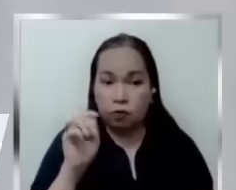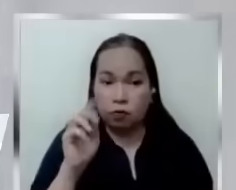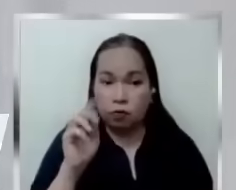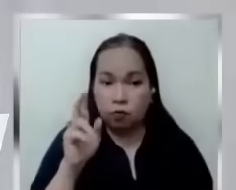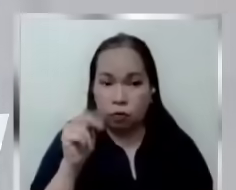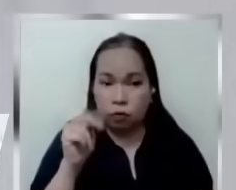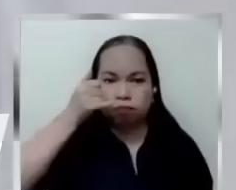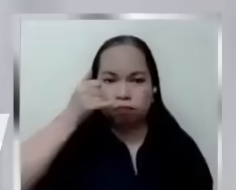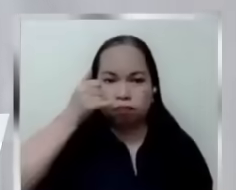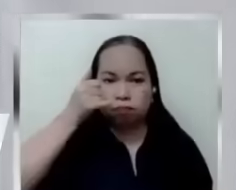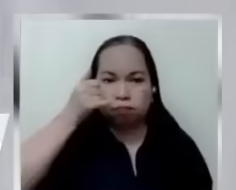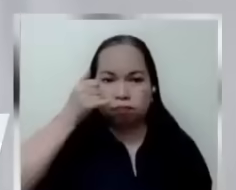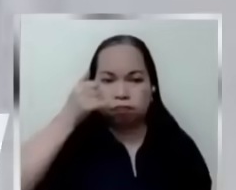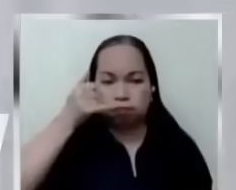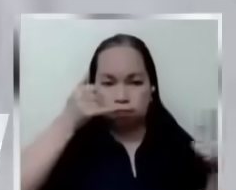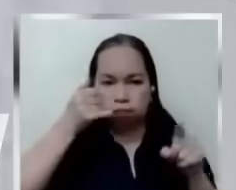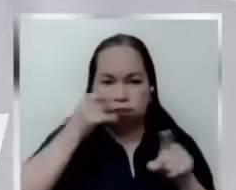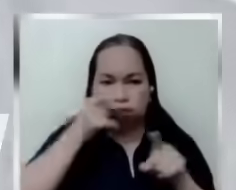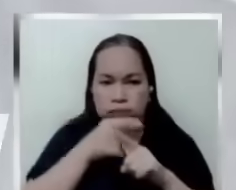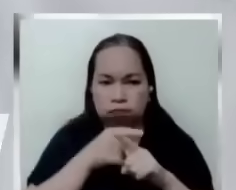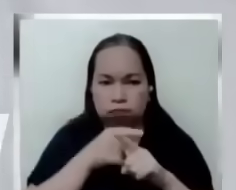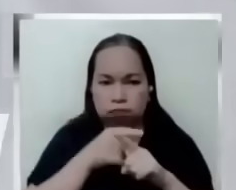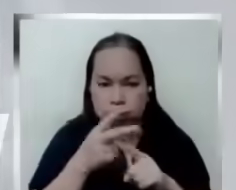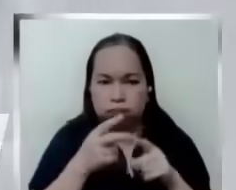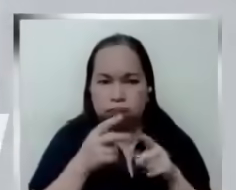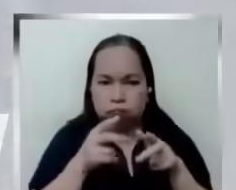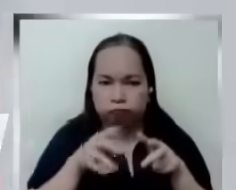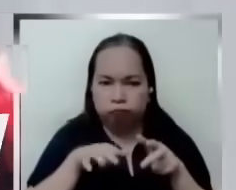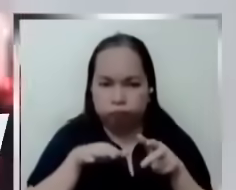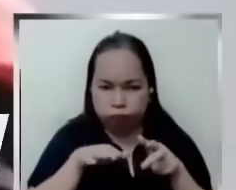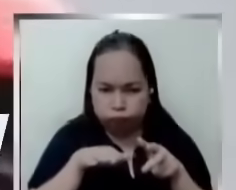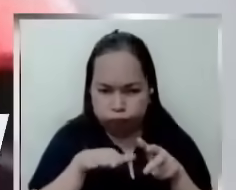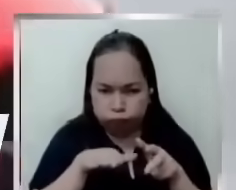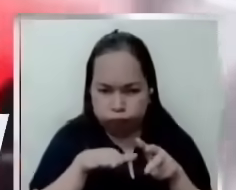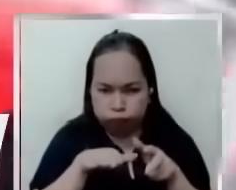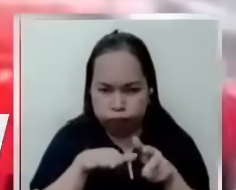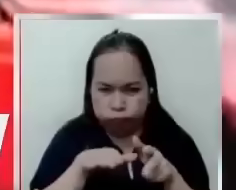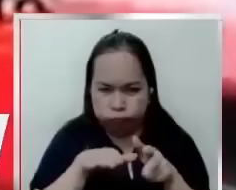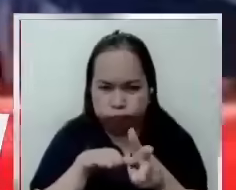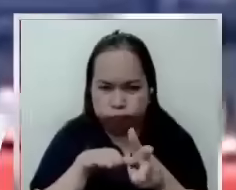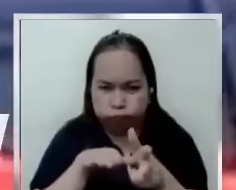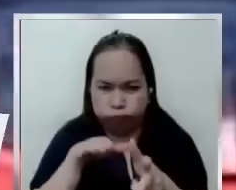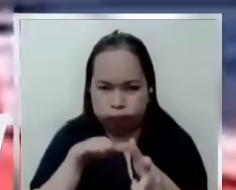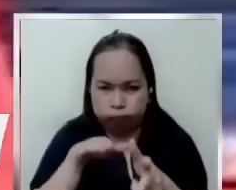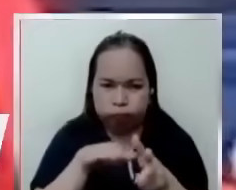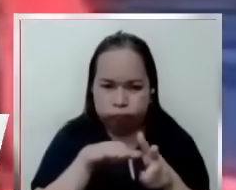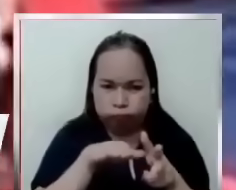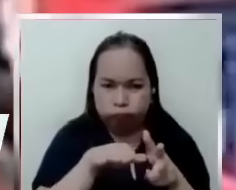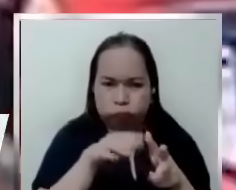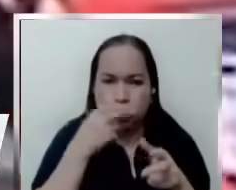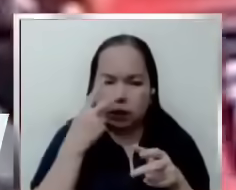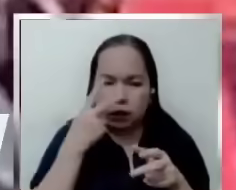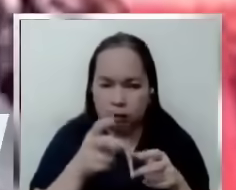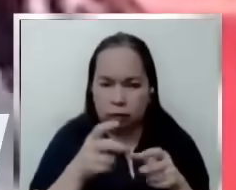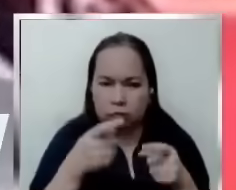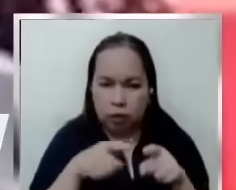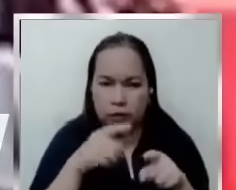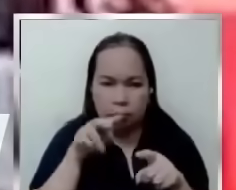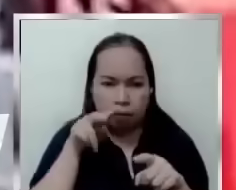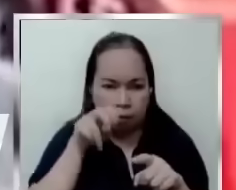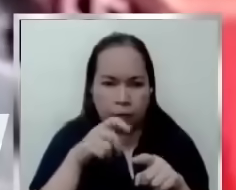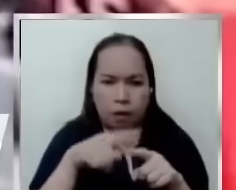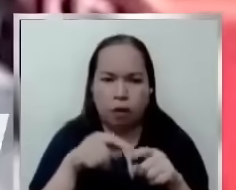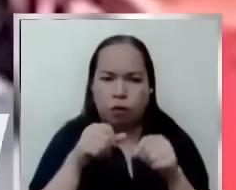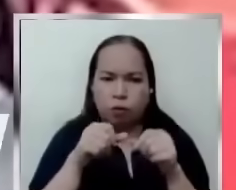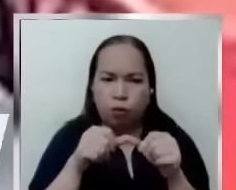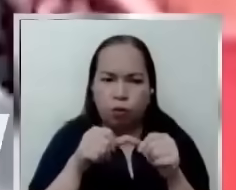insidente. Kita dito ang mga nangyari pagkatapos ng mga nakuha ng tagpo sa viral video. Makikita dito ang patuloy na pagtatalo